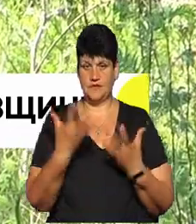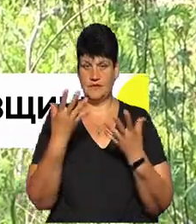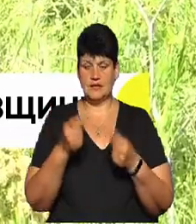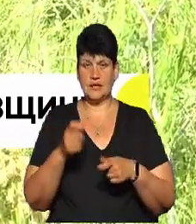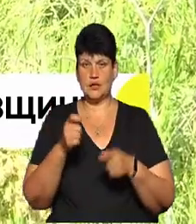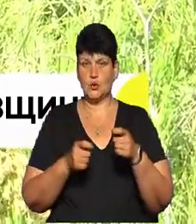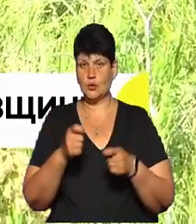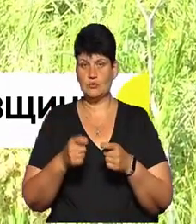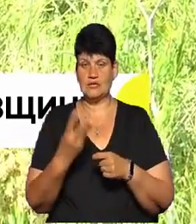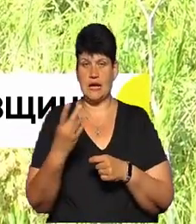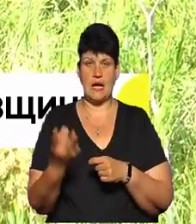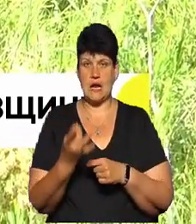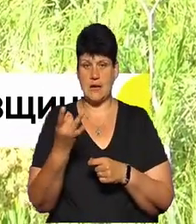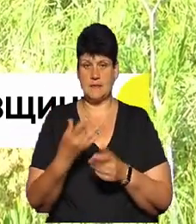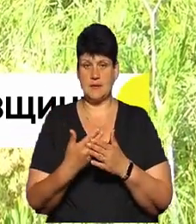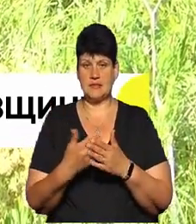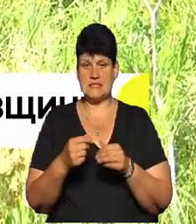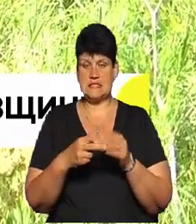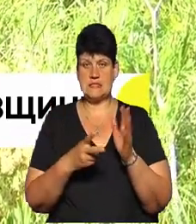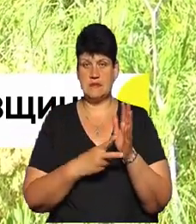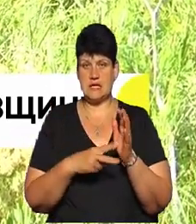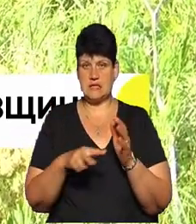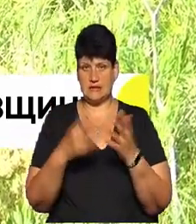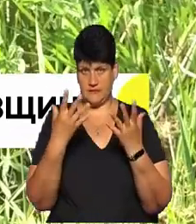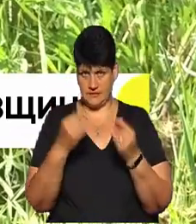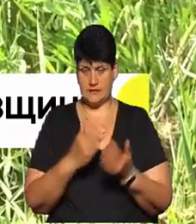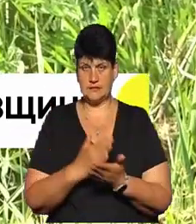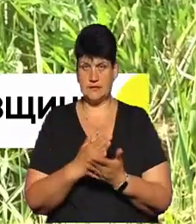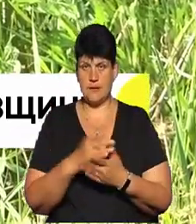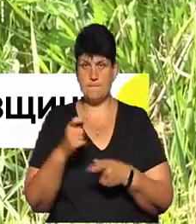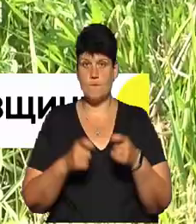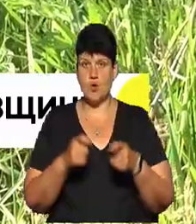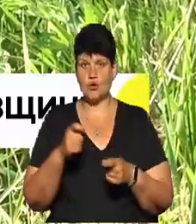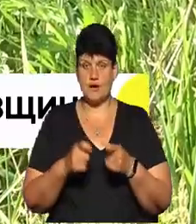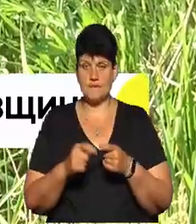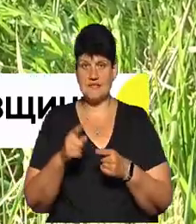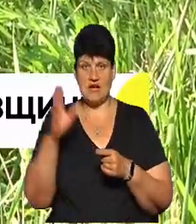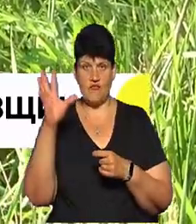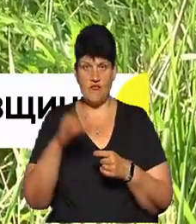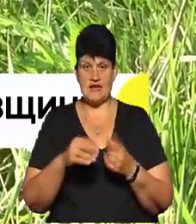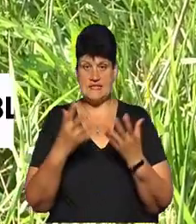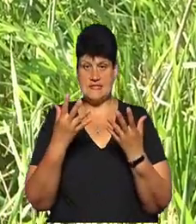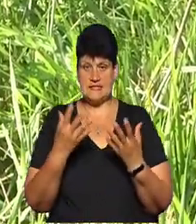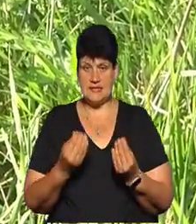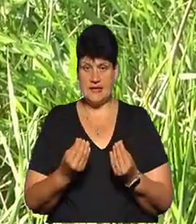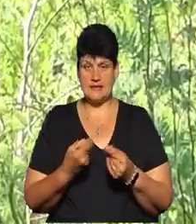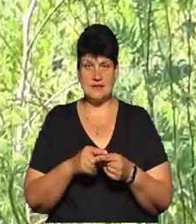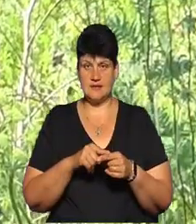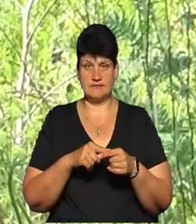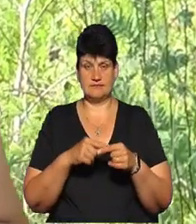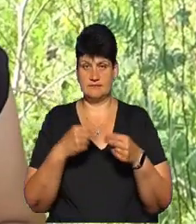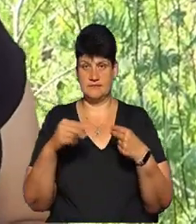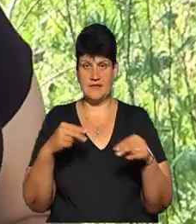3 рази, приблизно 17 літрів вона в день дає молока. Але за весь день то молоко вже розлітається. То